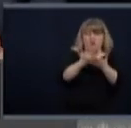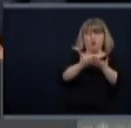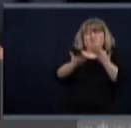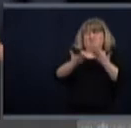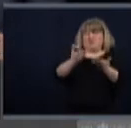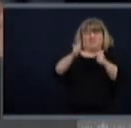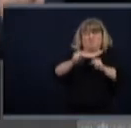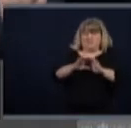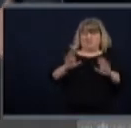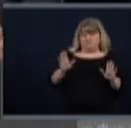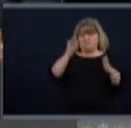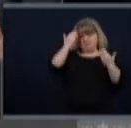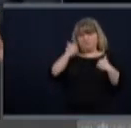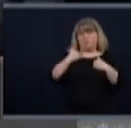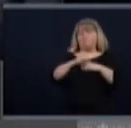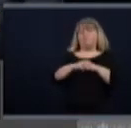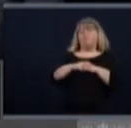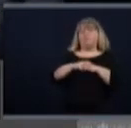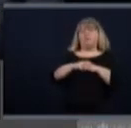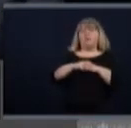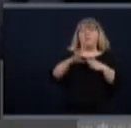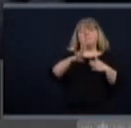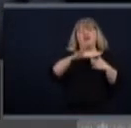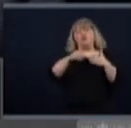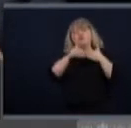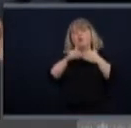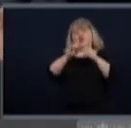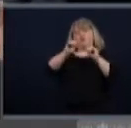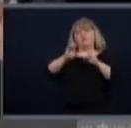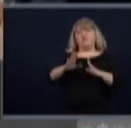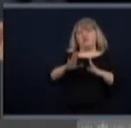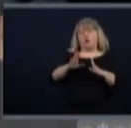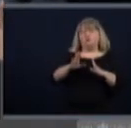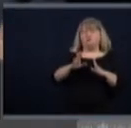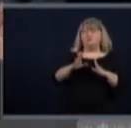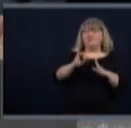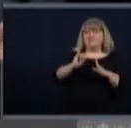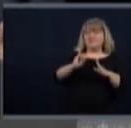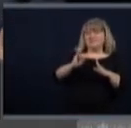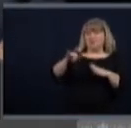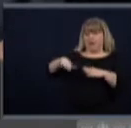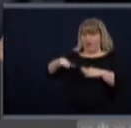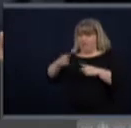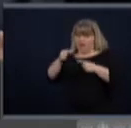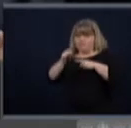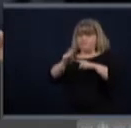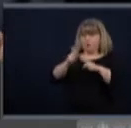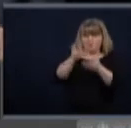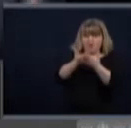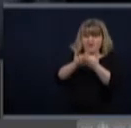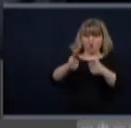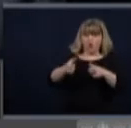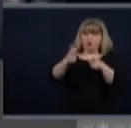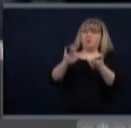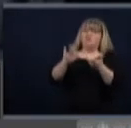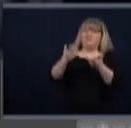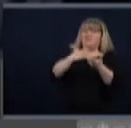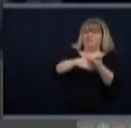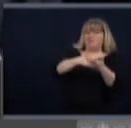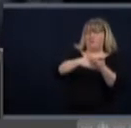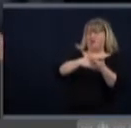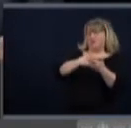enseignants de porter une attention spéciale à ces enfants qui ont des difficultés d'apprentissage, qu'ils soient à